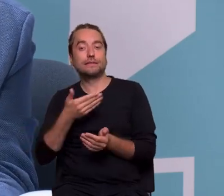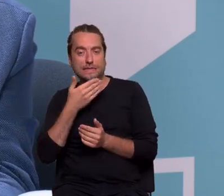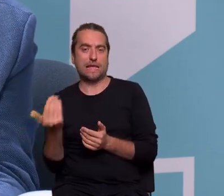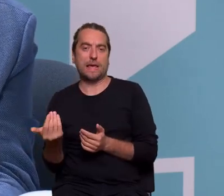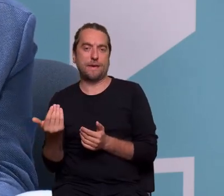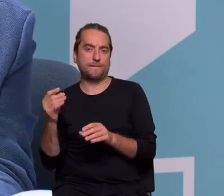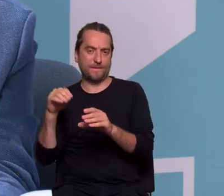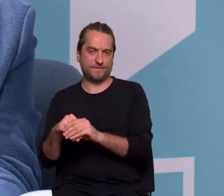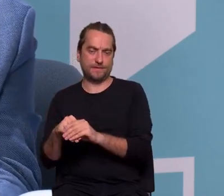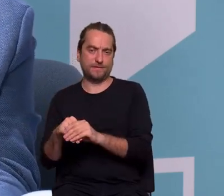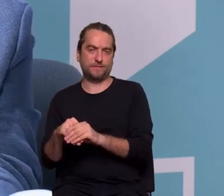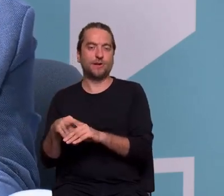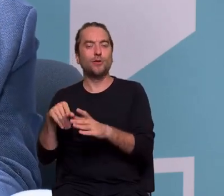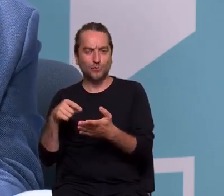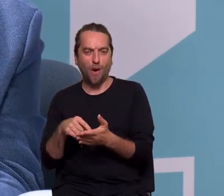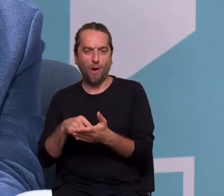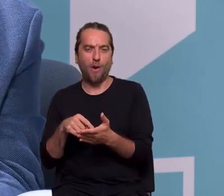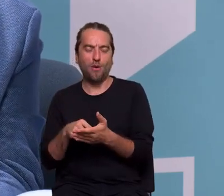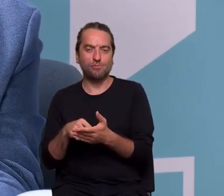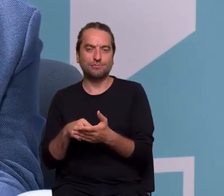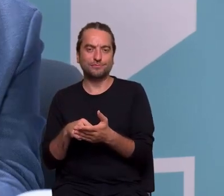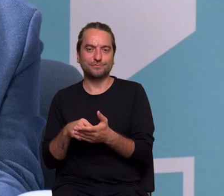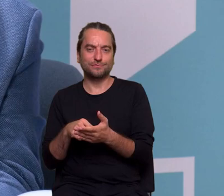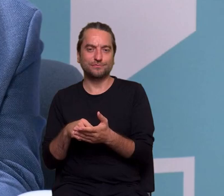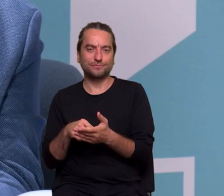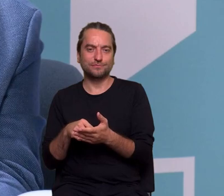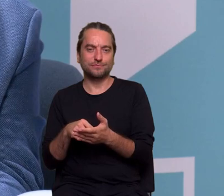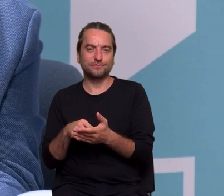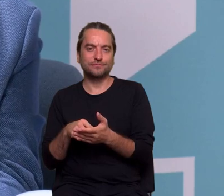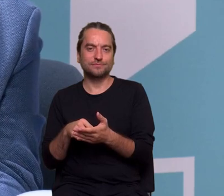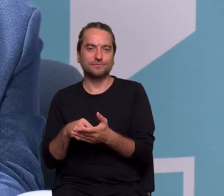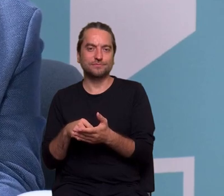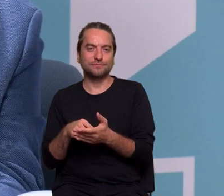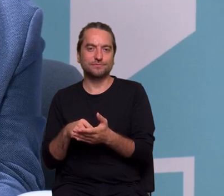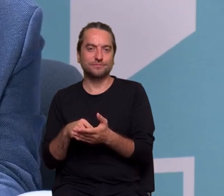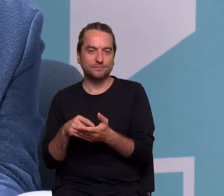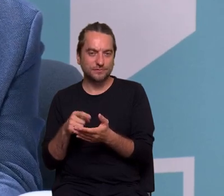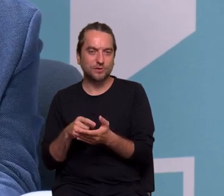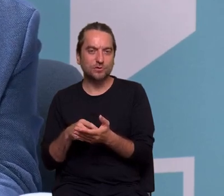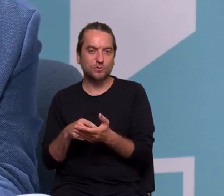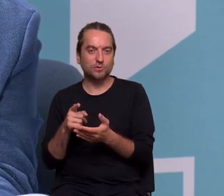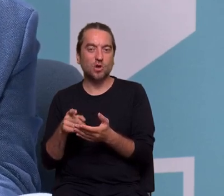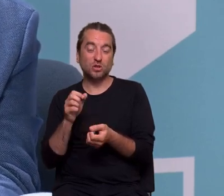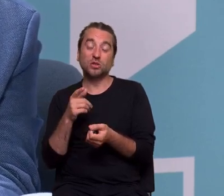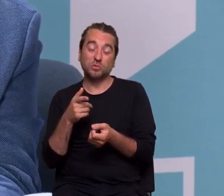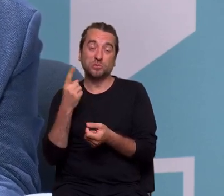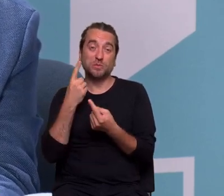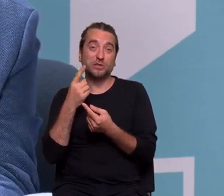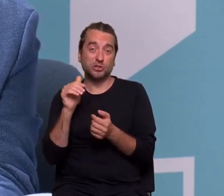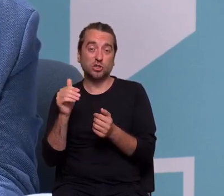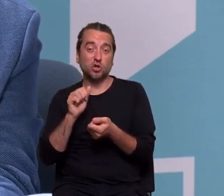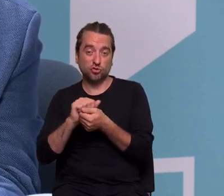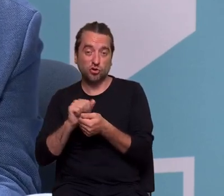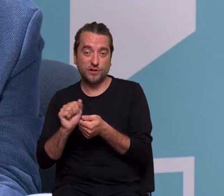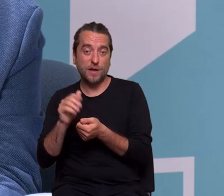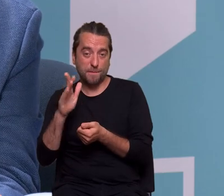spektakl sam w sobie, to wydaje mi się, że jakby istnieje duży potencjał szkodliwości tego, ponieważ